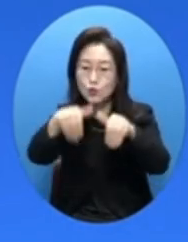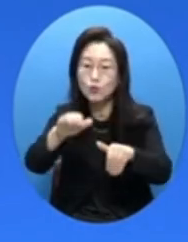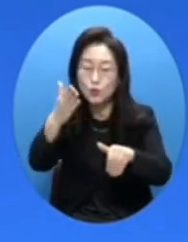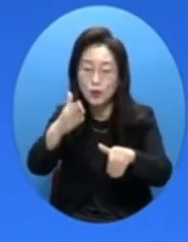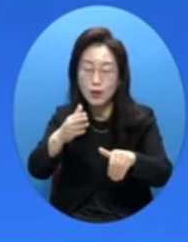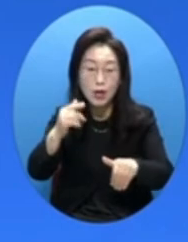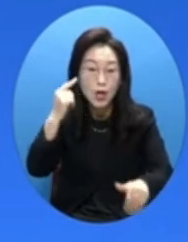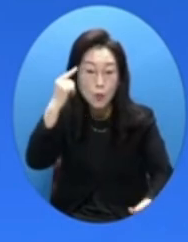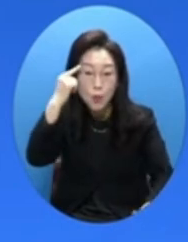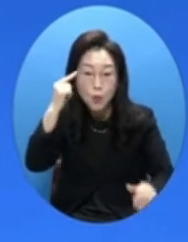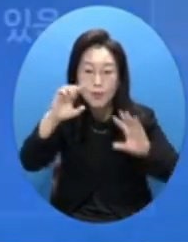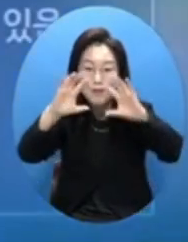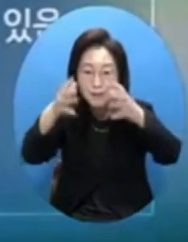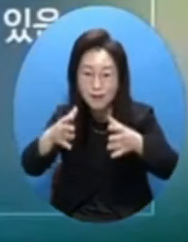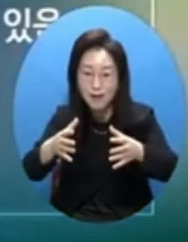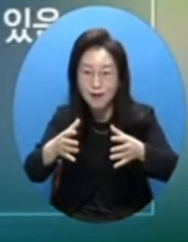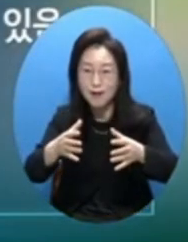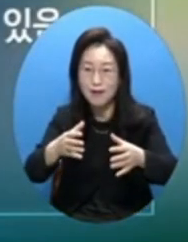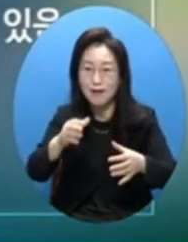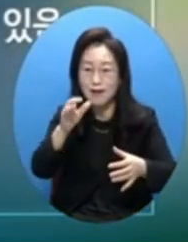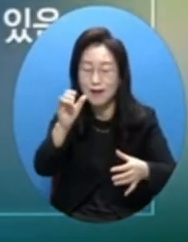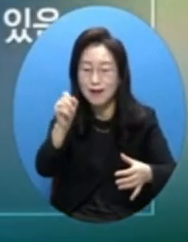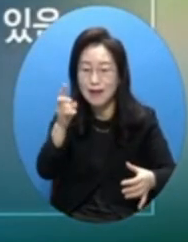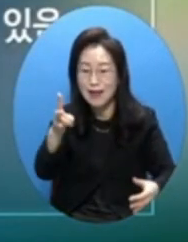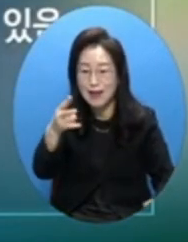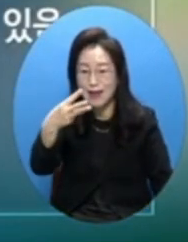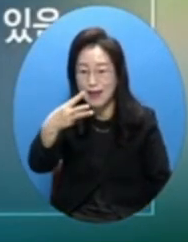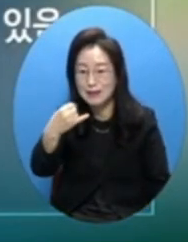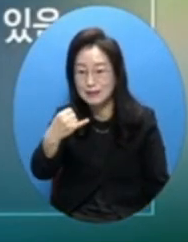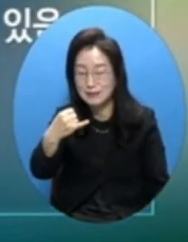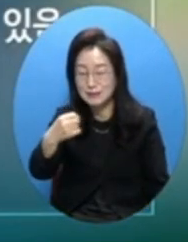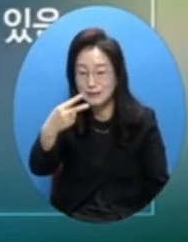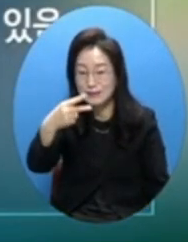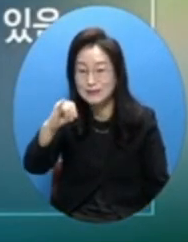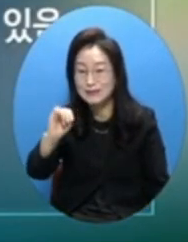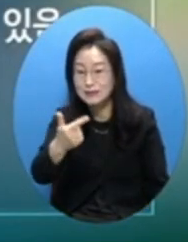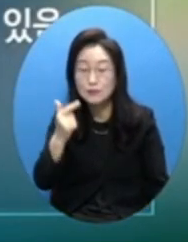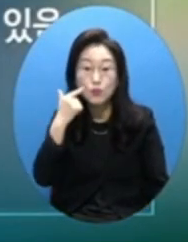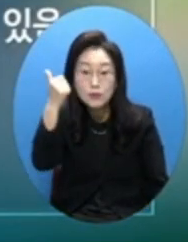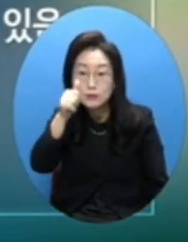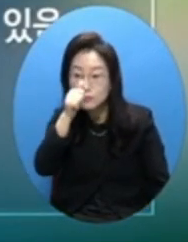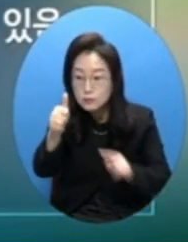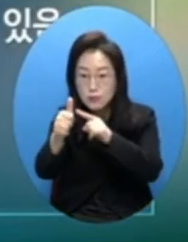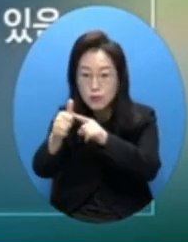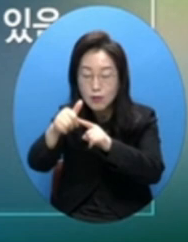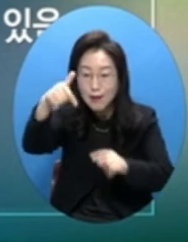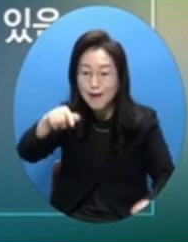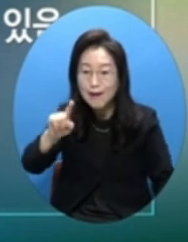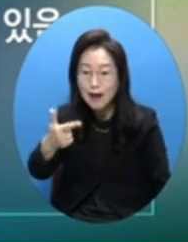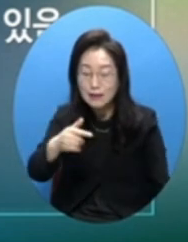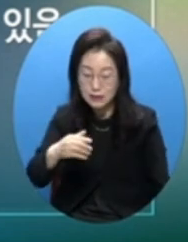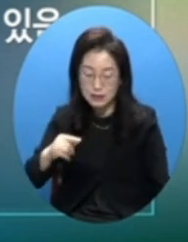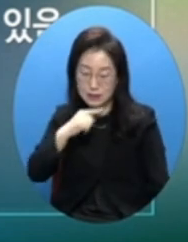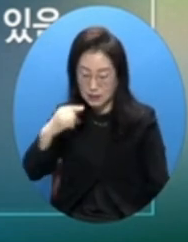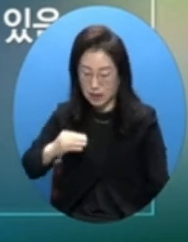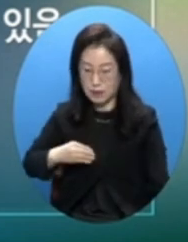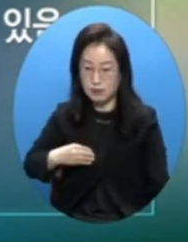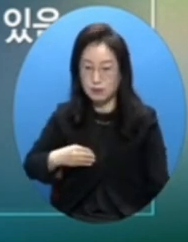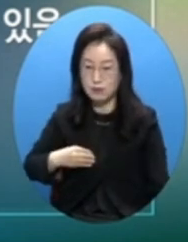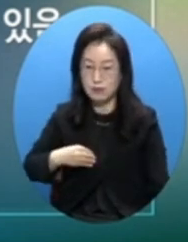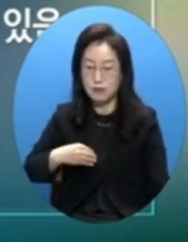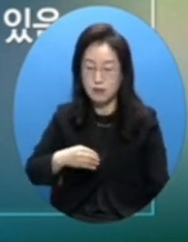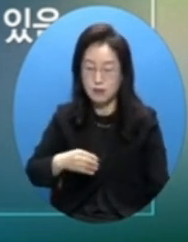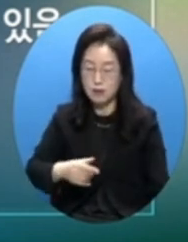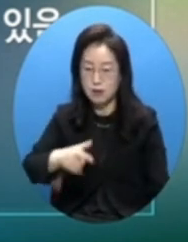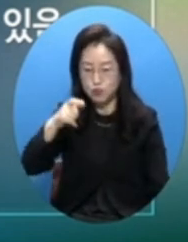있는 에르든 바따르 목사님이 계신데 지금 가남 간경화와 싸우면서도 귀한 사역을 감당하고